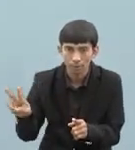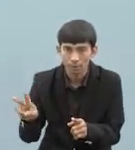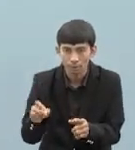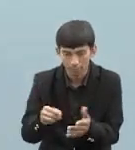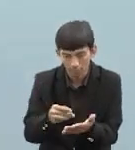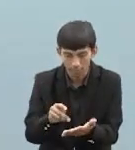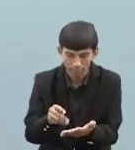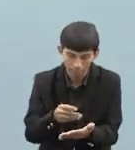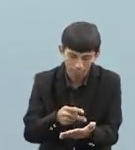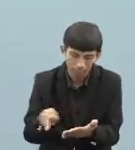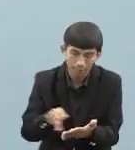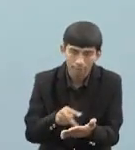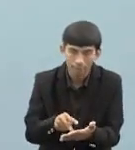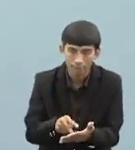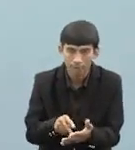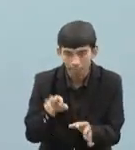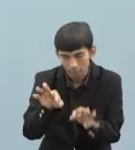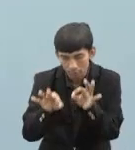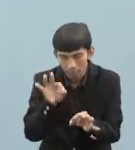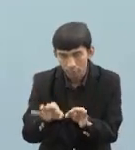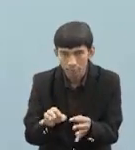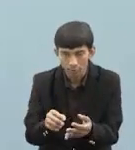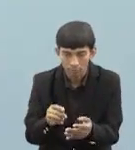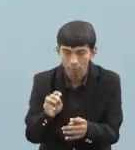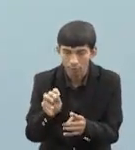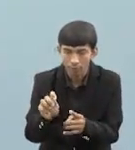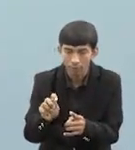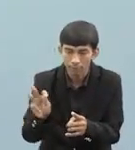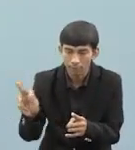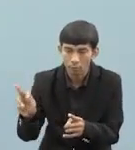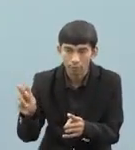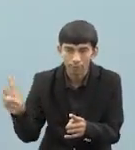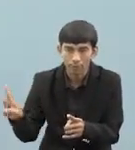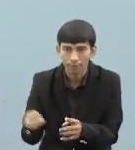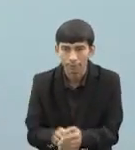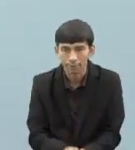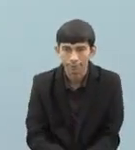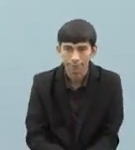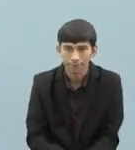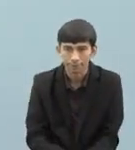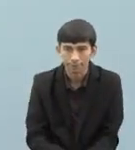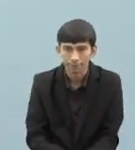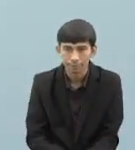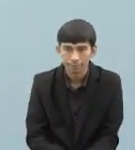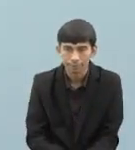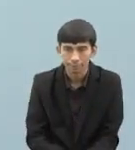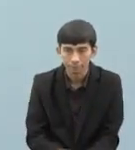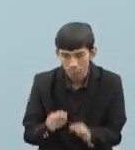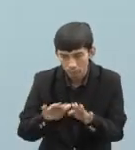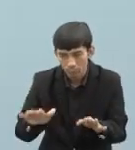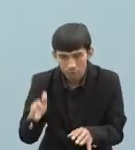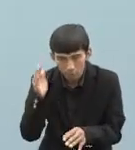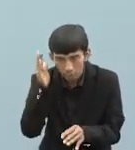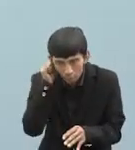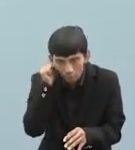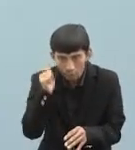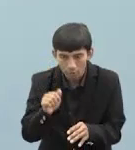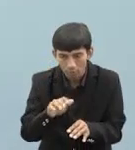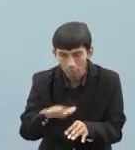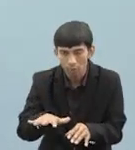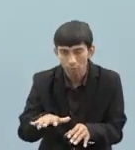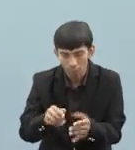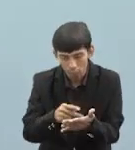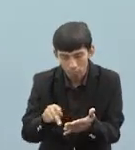nây cầm nạp. Chân mình thay làm hạt nế kỳ đọa sẵn dục. Ở tàu vẹt tì mũi vẹt tì pi mà ai con đề nè con á. Chân con thời chăm tha cơ